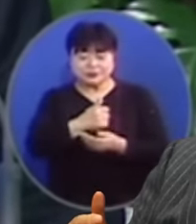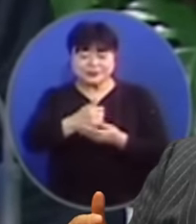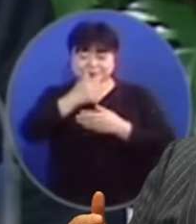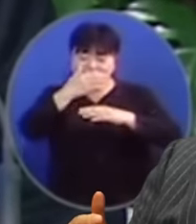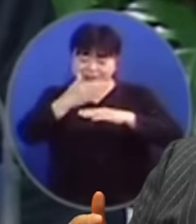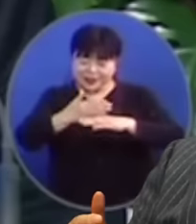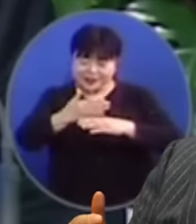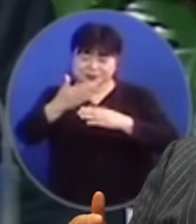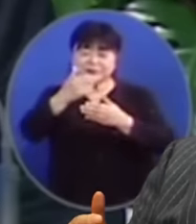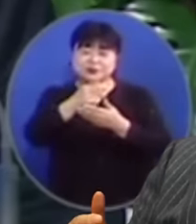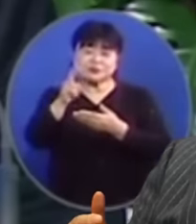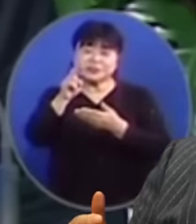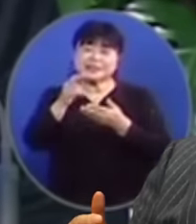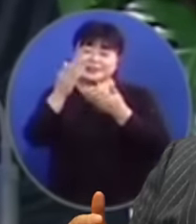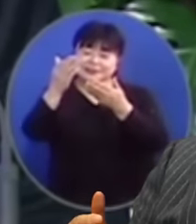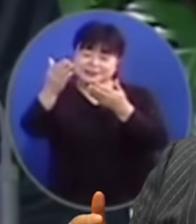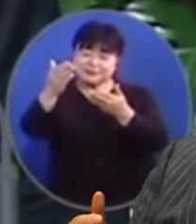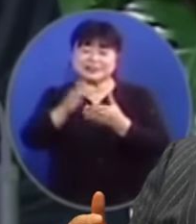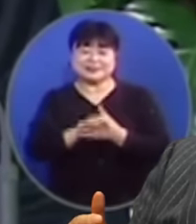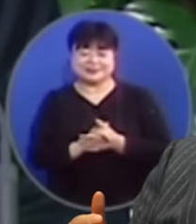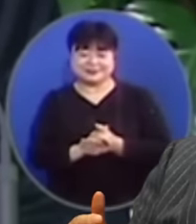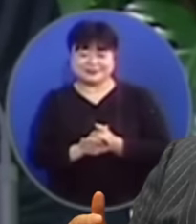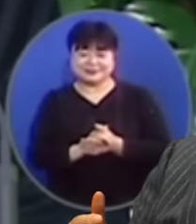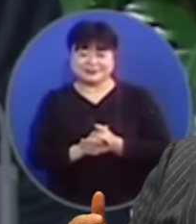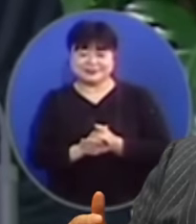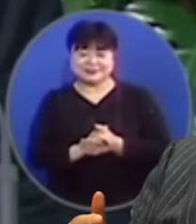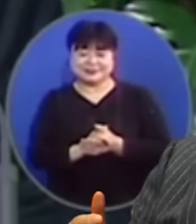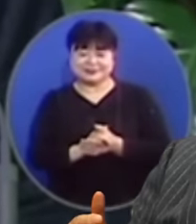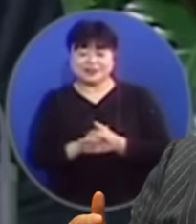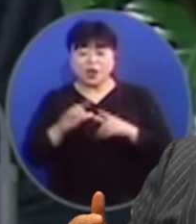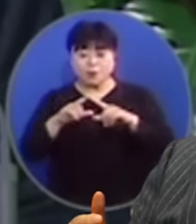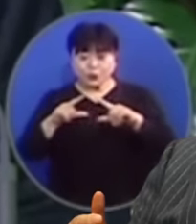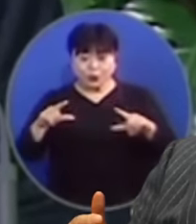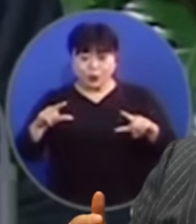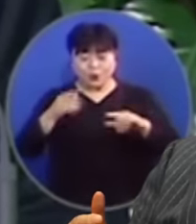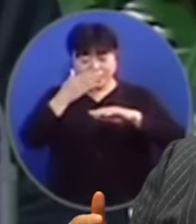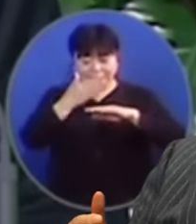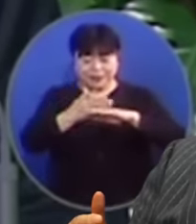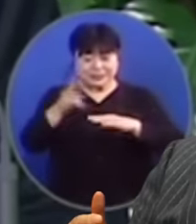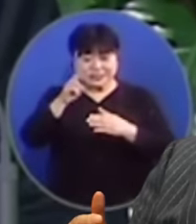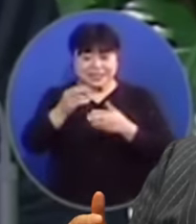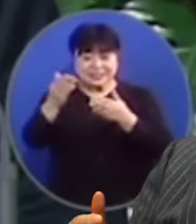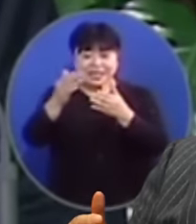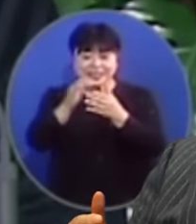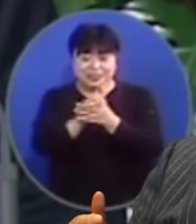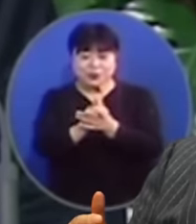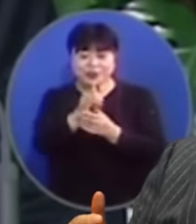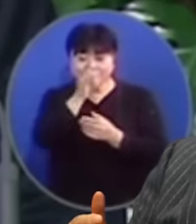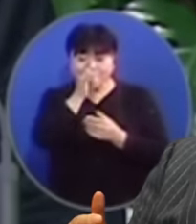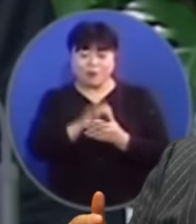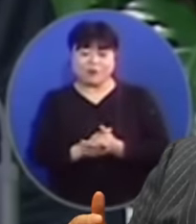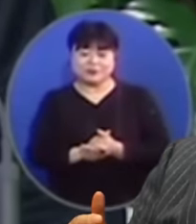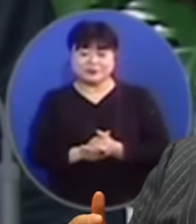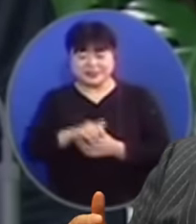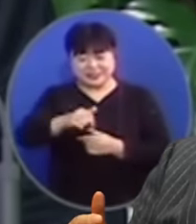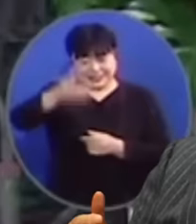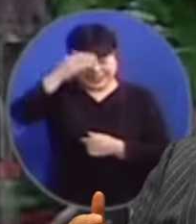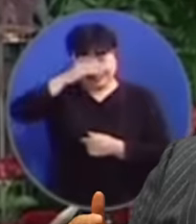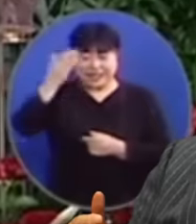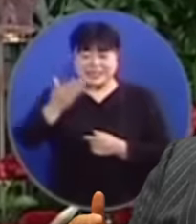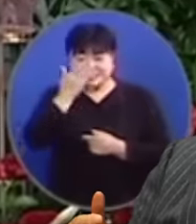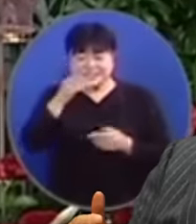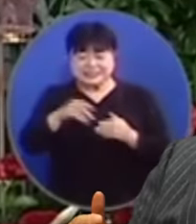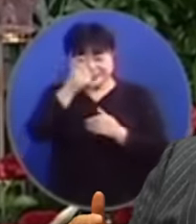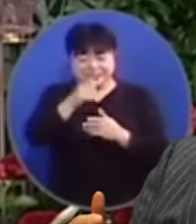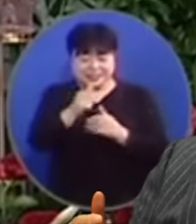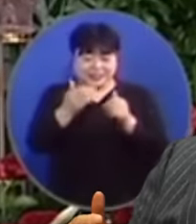감사합니다. 주님을 찬양합니다. 기쁩니다. 일반적인 감사와 찬양의 기도가 있습니다. 옛날 이스라엘